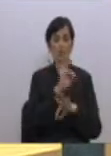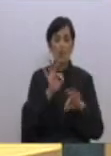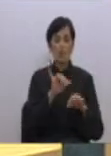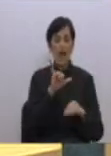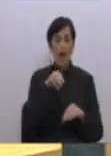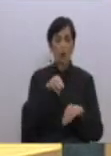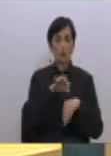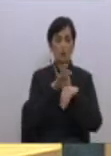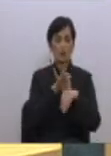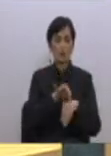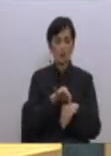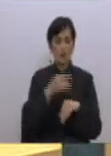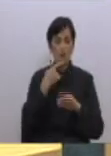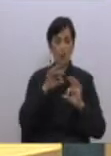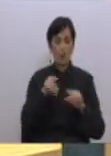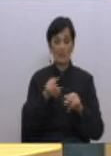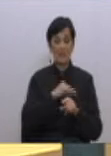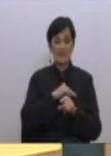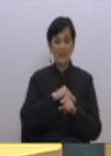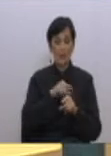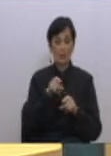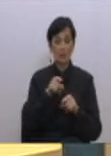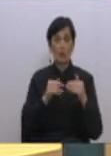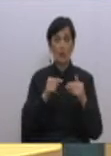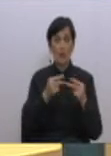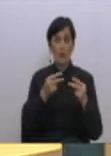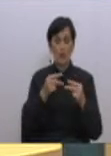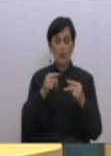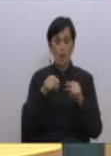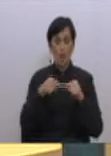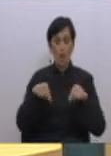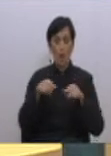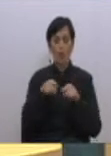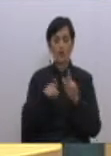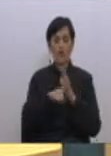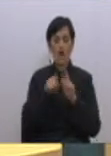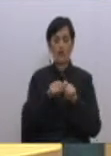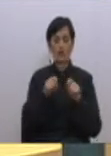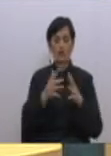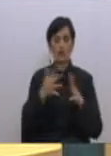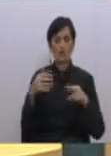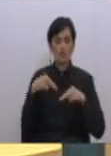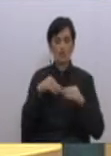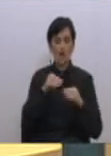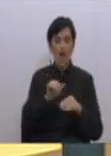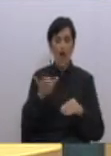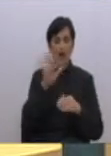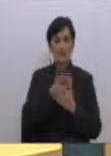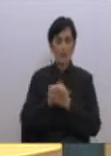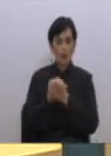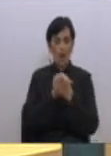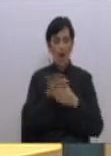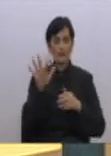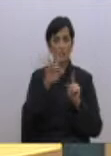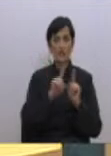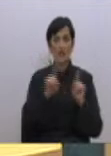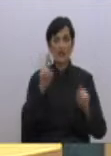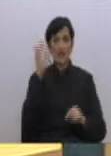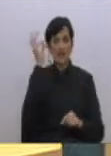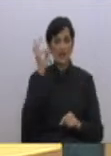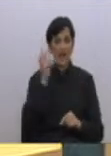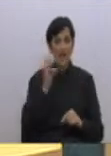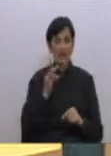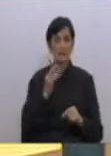აუდიტს. მოგეხსენებათ, ამ სამსახურის პალიატიურ ორგანიზებაში დიდი წვლილი შეიტანეს ევროკავშირის ქვეყნებმა, განსაკუთრებით გერმანიამ